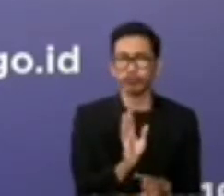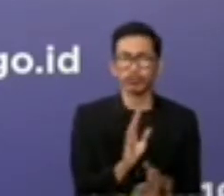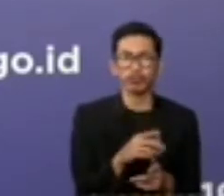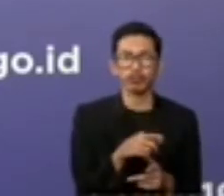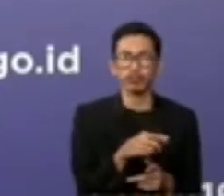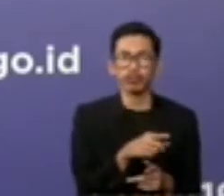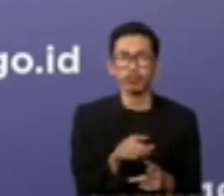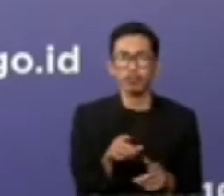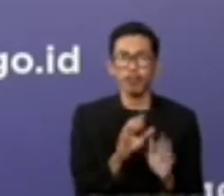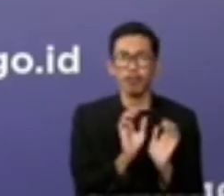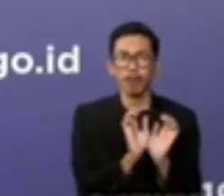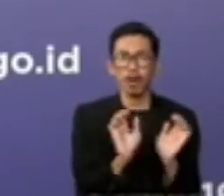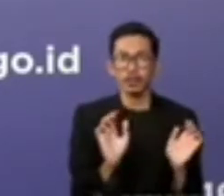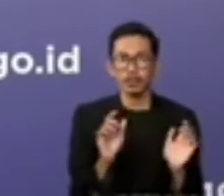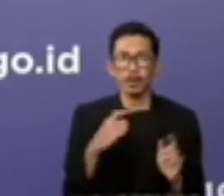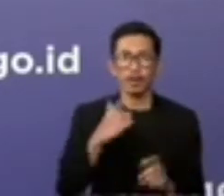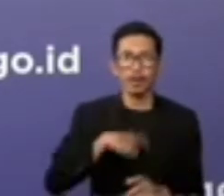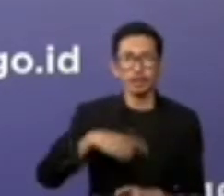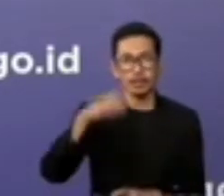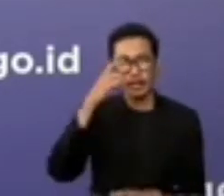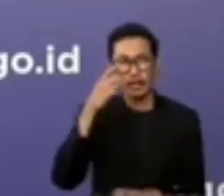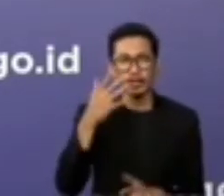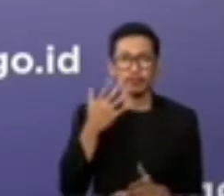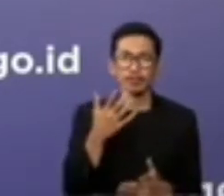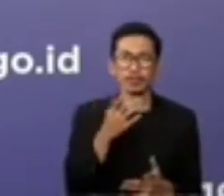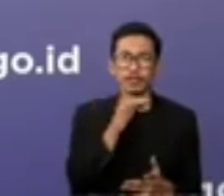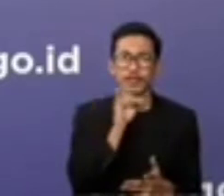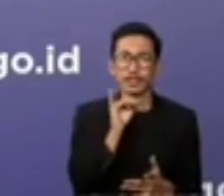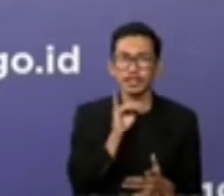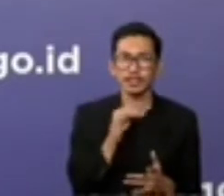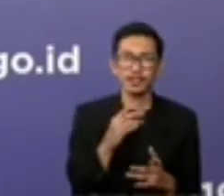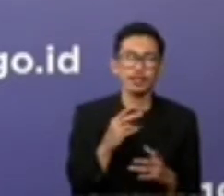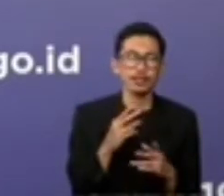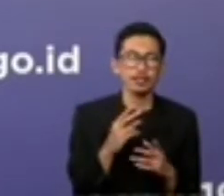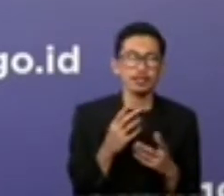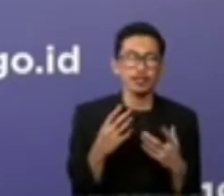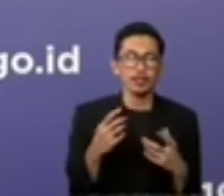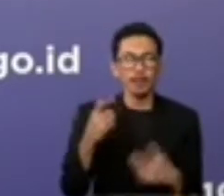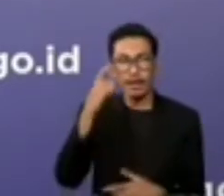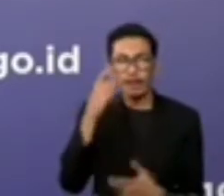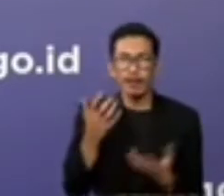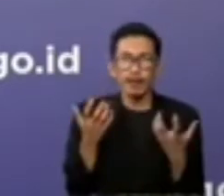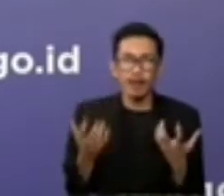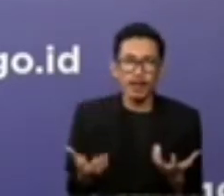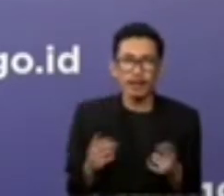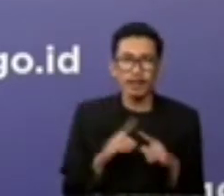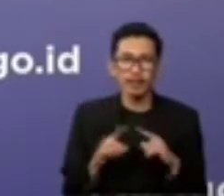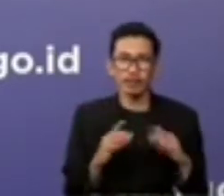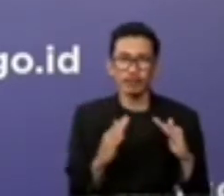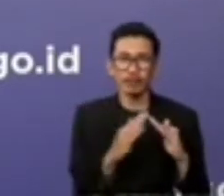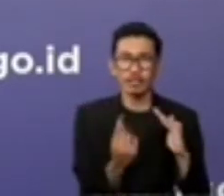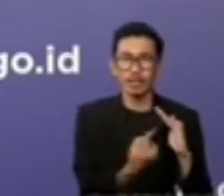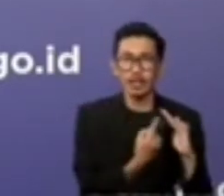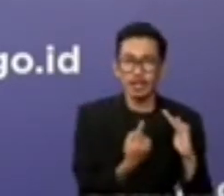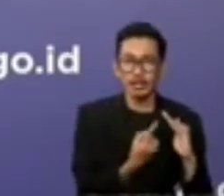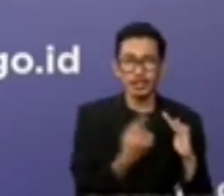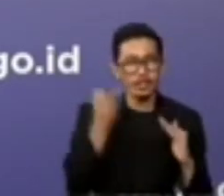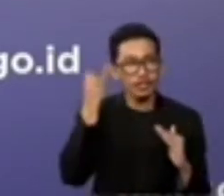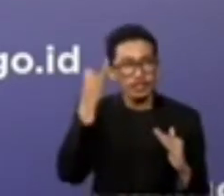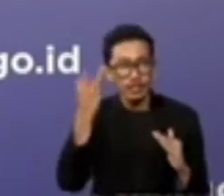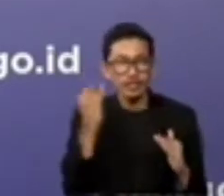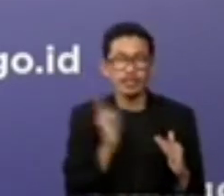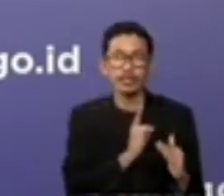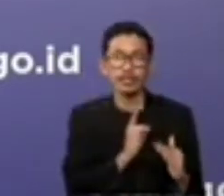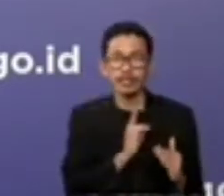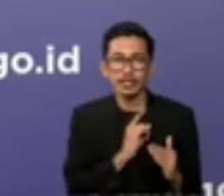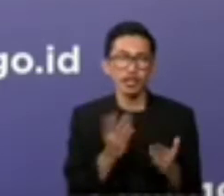menurun. Banyak pasien yang bergejala ringan melakukan isolasi secara mandiri atau di fasilitas yang disiapkan atas inisiatif